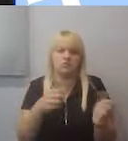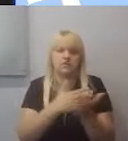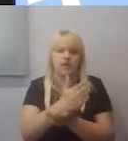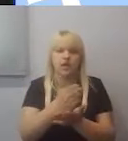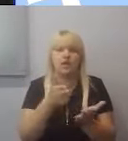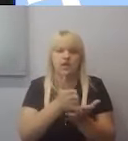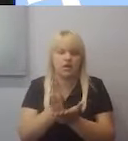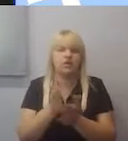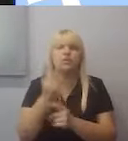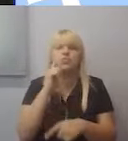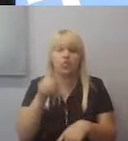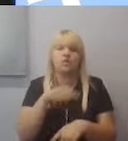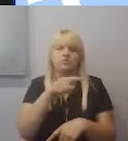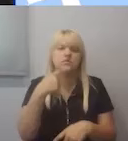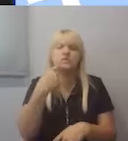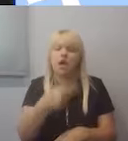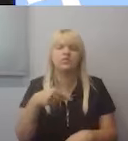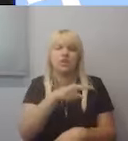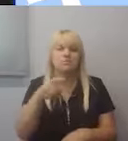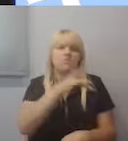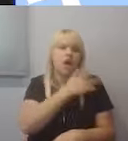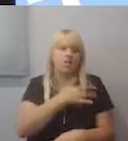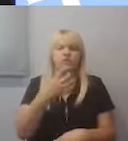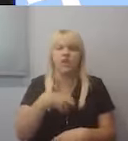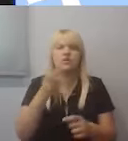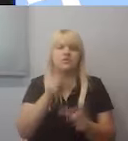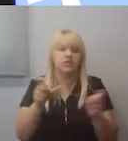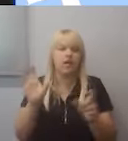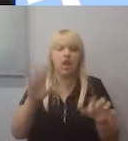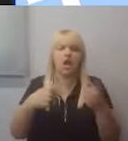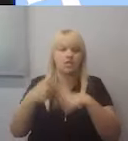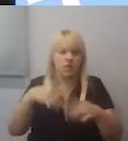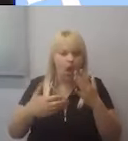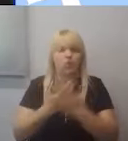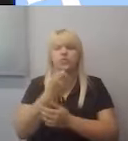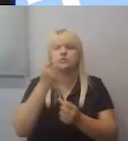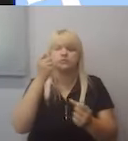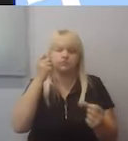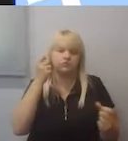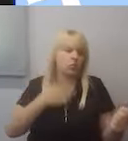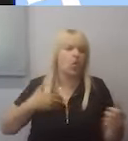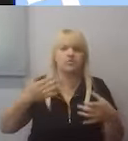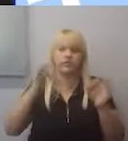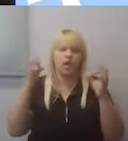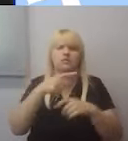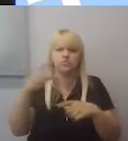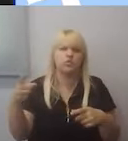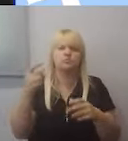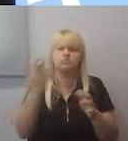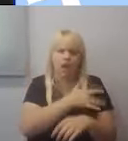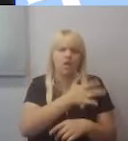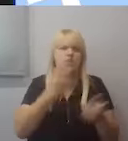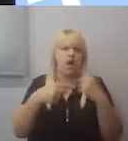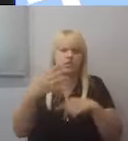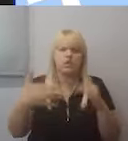jo saku tie pakalpojumi ir vajadzīgi cilvēkiem līdz ar to arī viņu atjaunošana ir kritiski svarīga un tie cilvēki kas atjauno tos kritiskos pakalpojumus nu viņi ir tik pat daudz cik